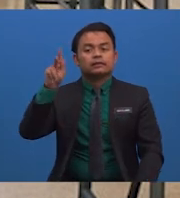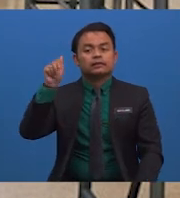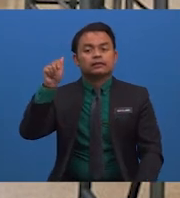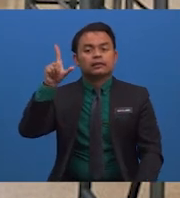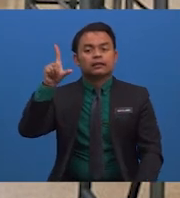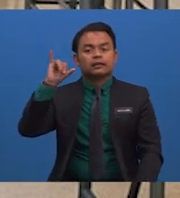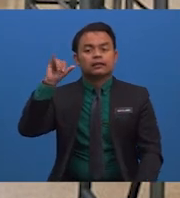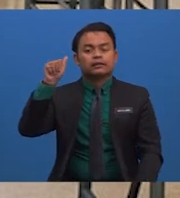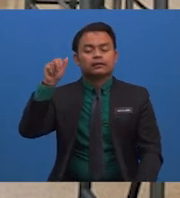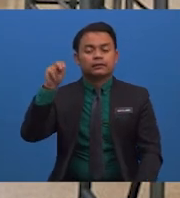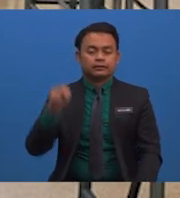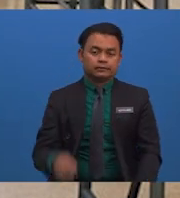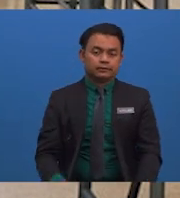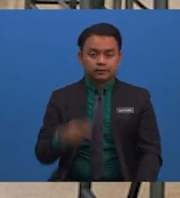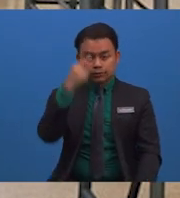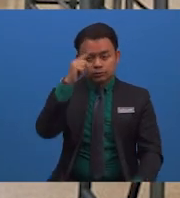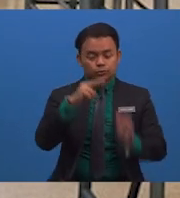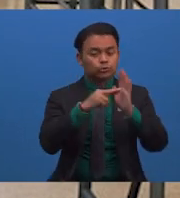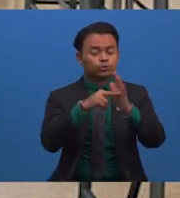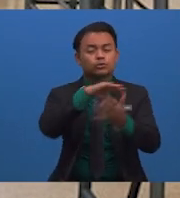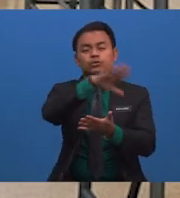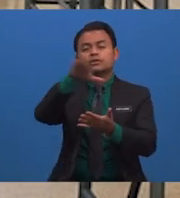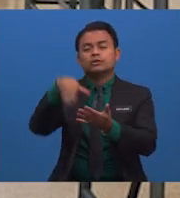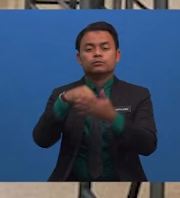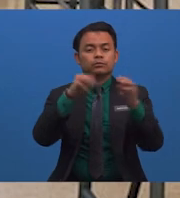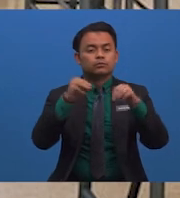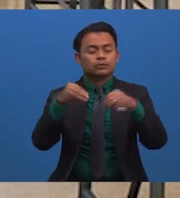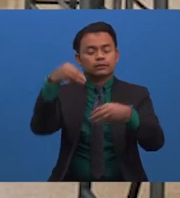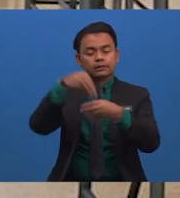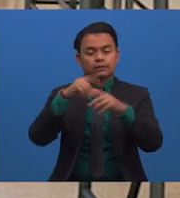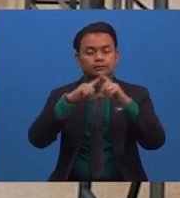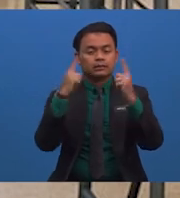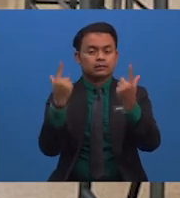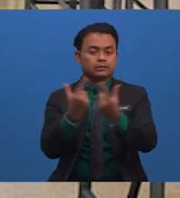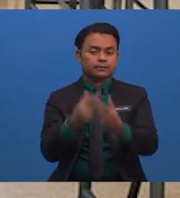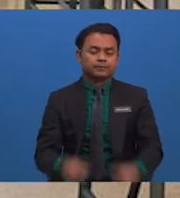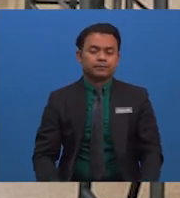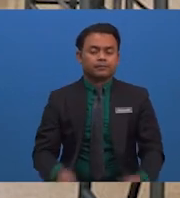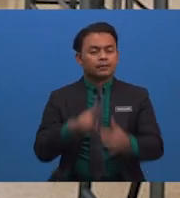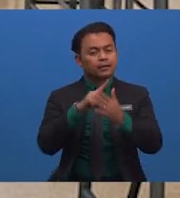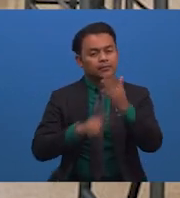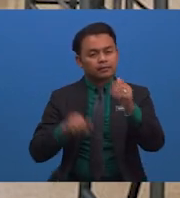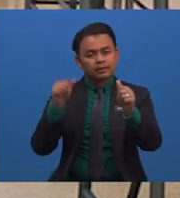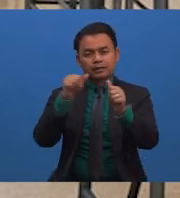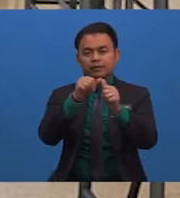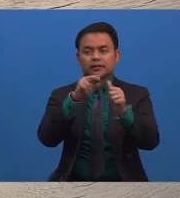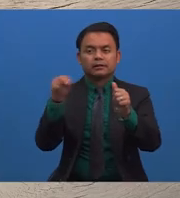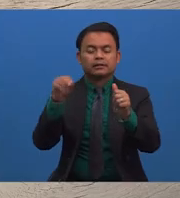murid dalam satu kelas. Apakah arahan yang selalu murid-murid terima daripada guru?